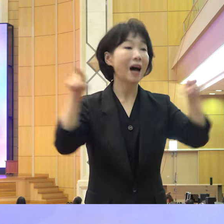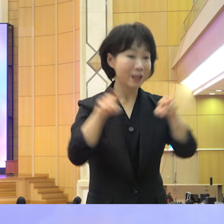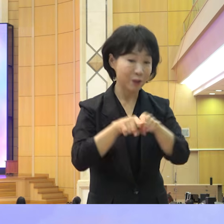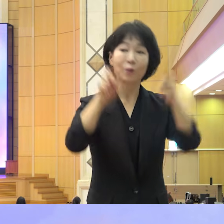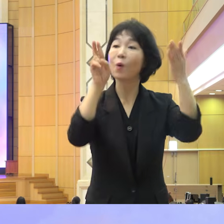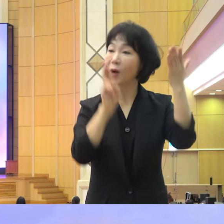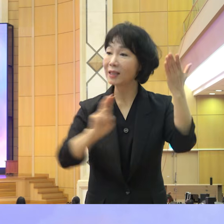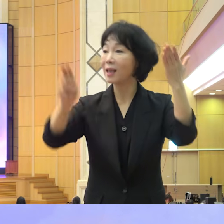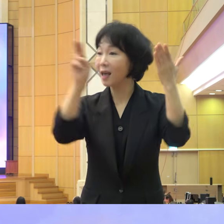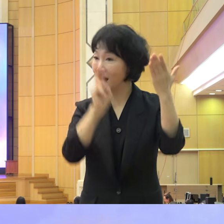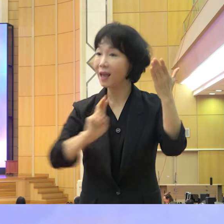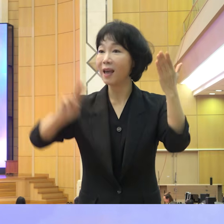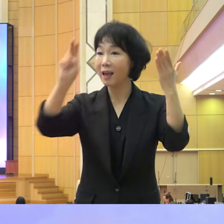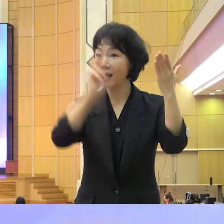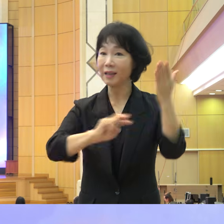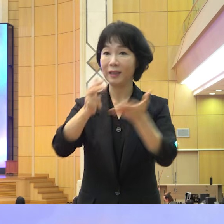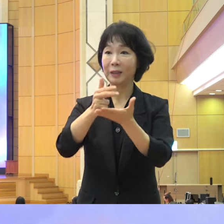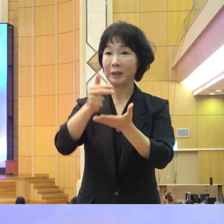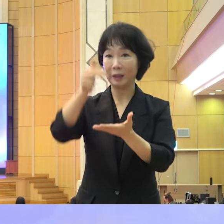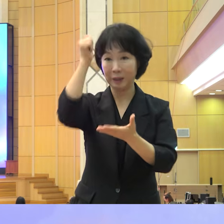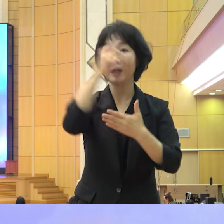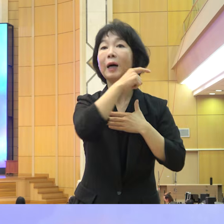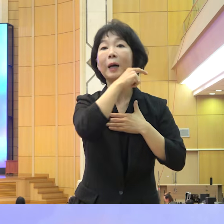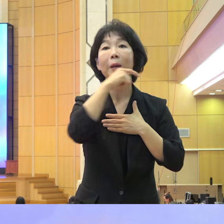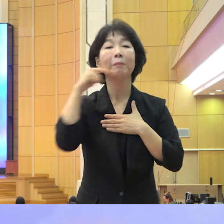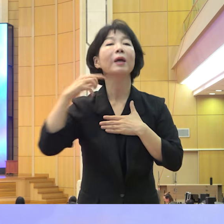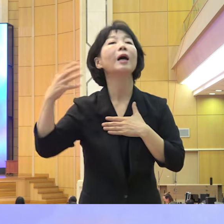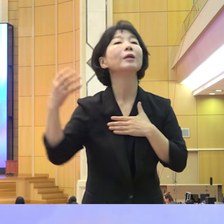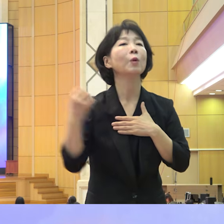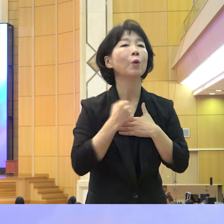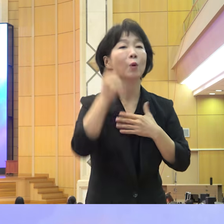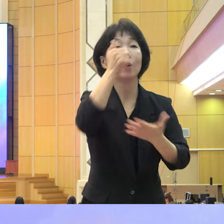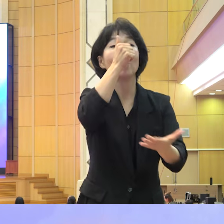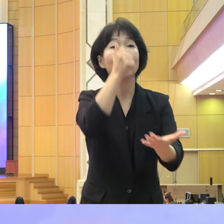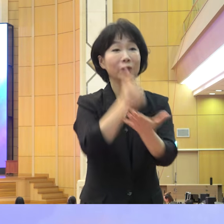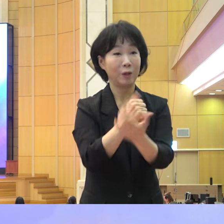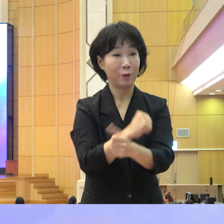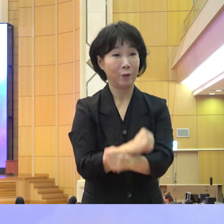함께 찬송하세. 그 피로 속죄함